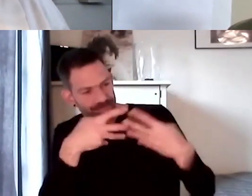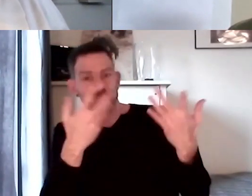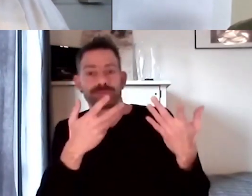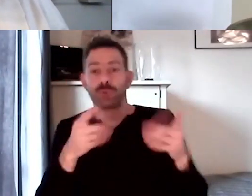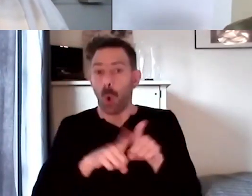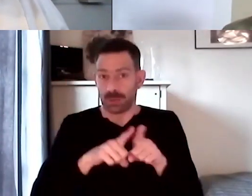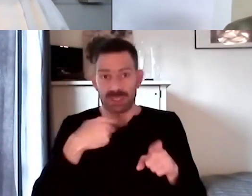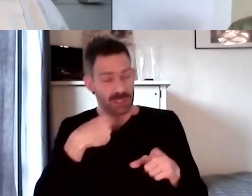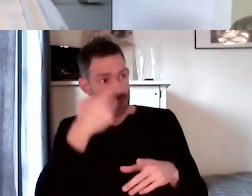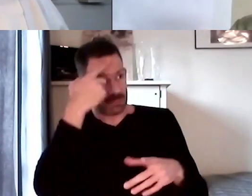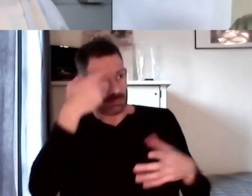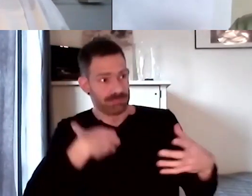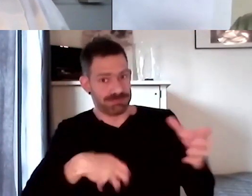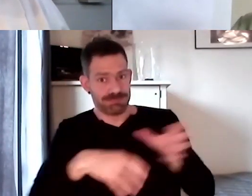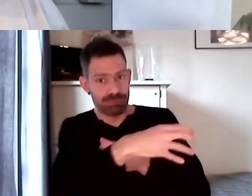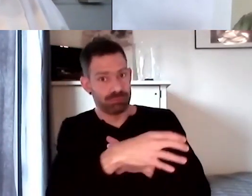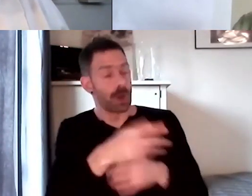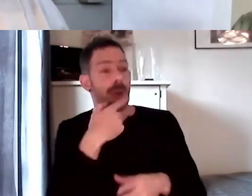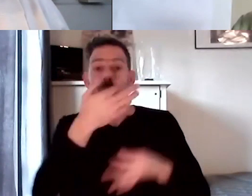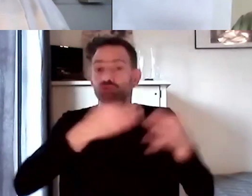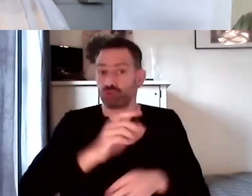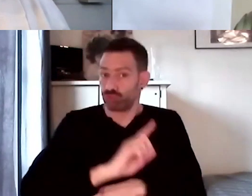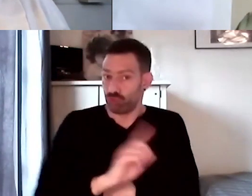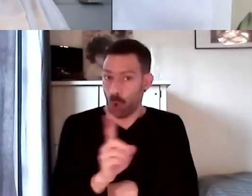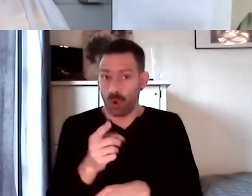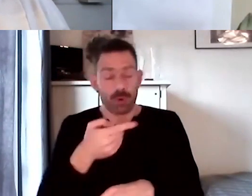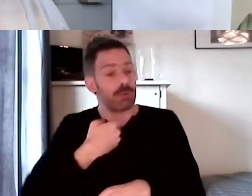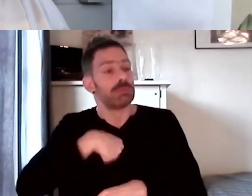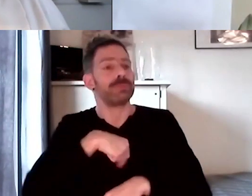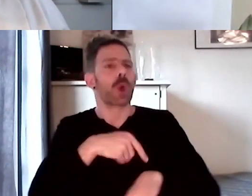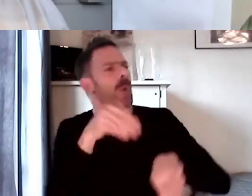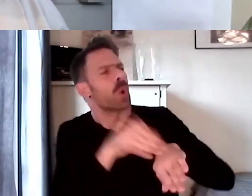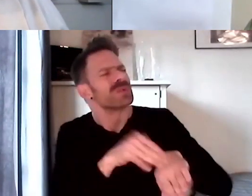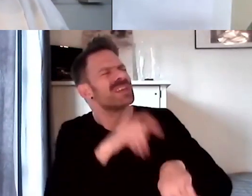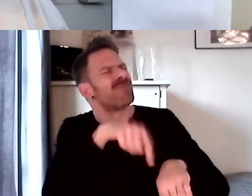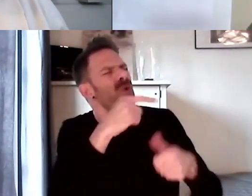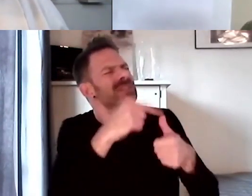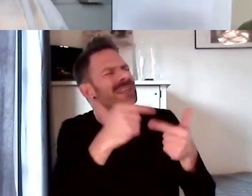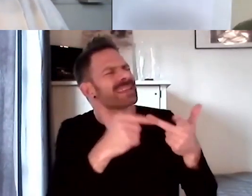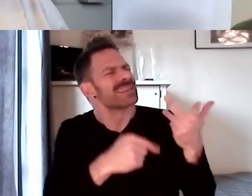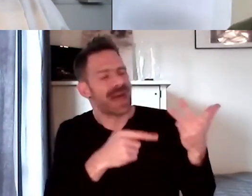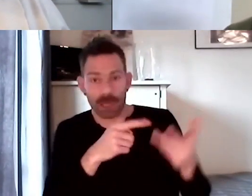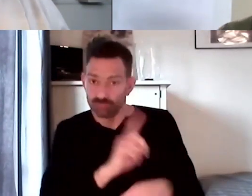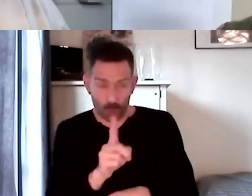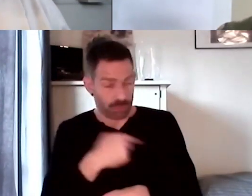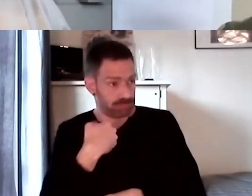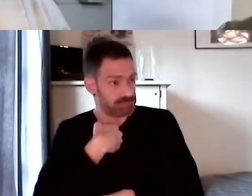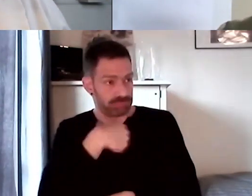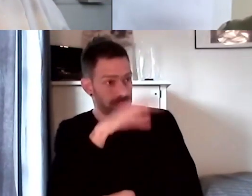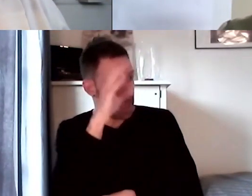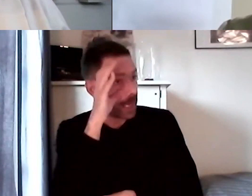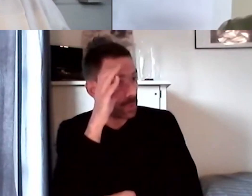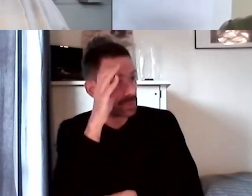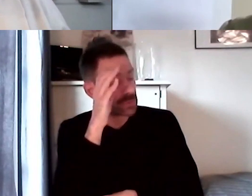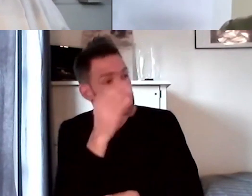tout jugement, on n'est pas là pour conseiller ou pour diriger, on est là pour écouter et pour que la